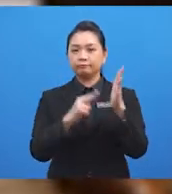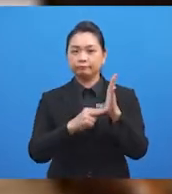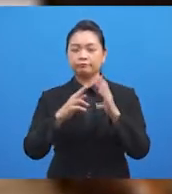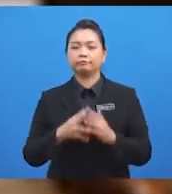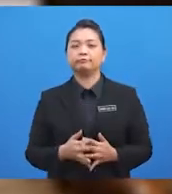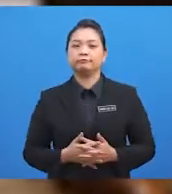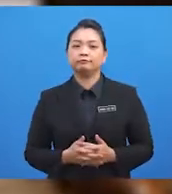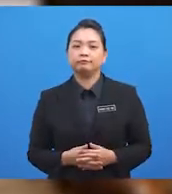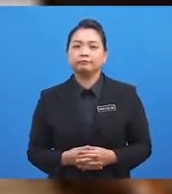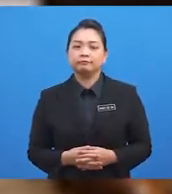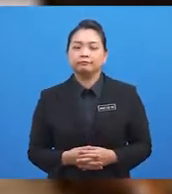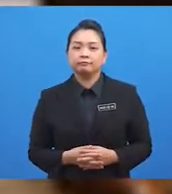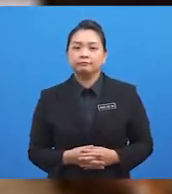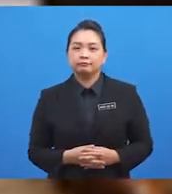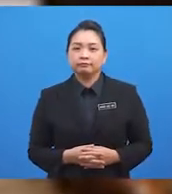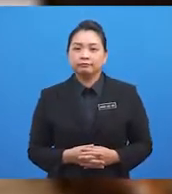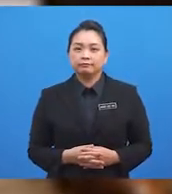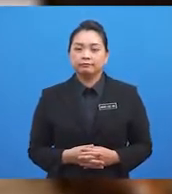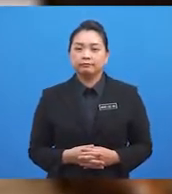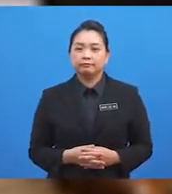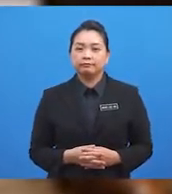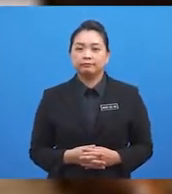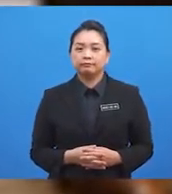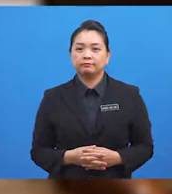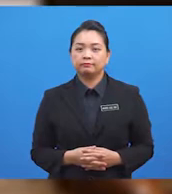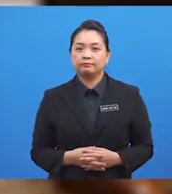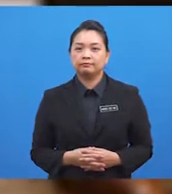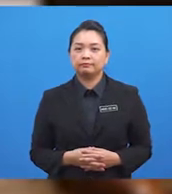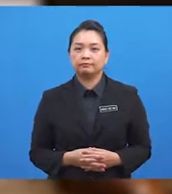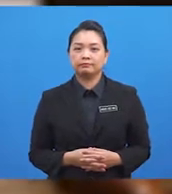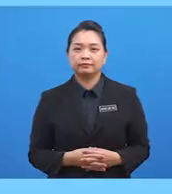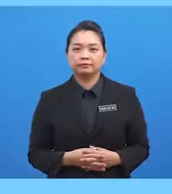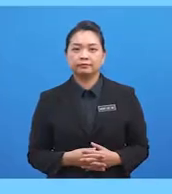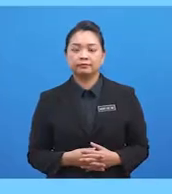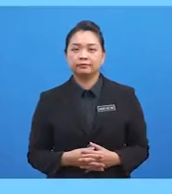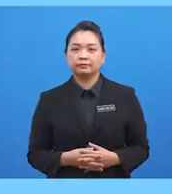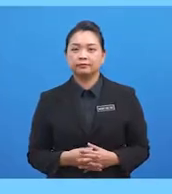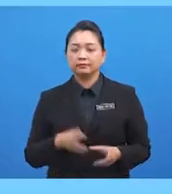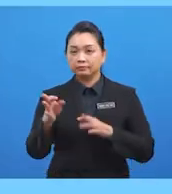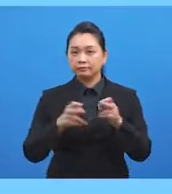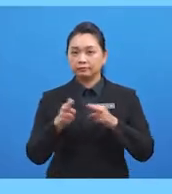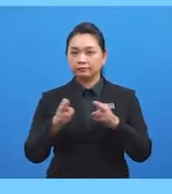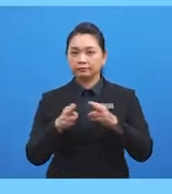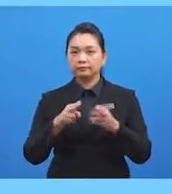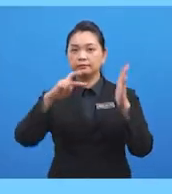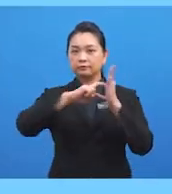Baiklah para pelajar, sekarang cuba jawab soalan ini. Huraikan